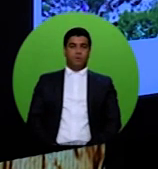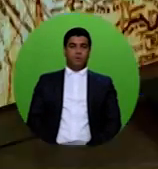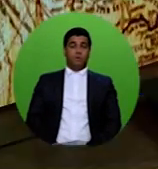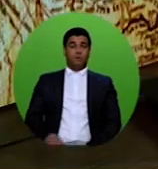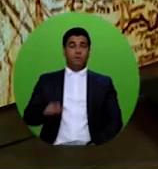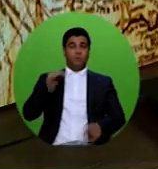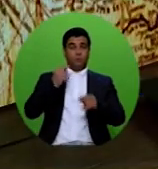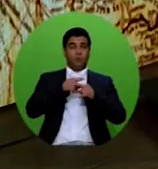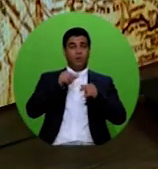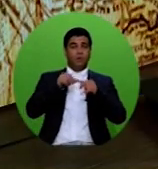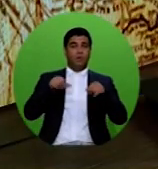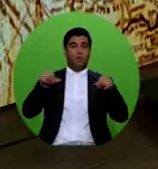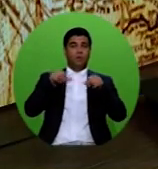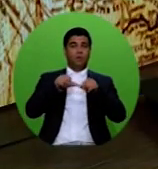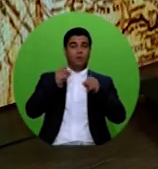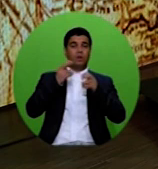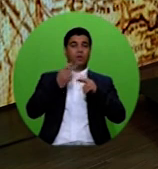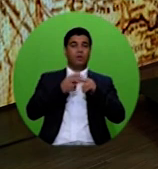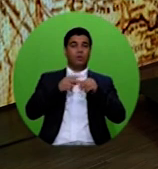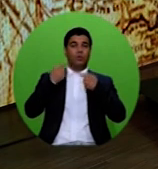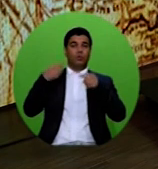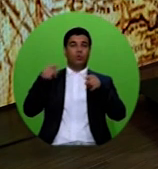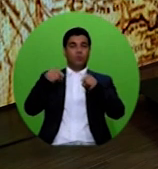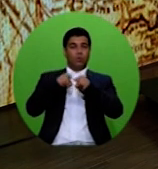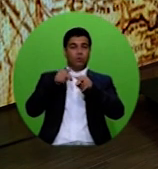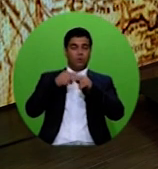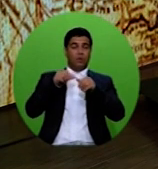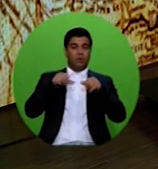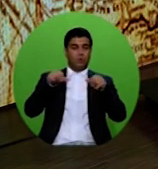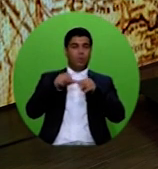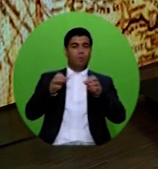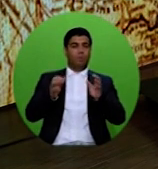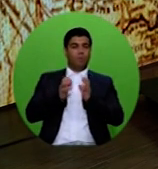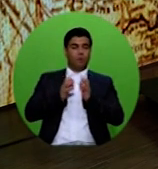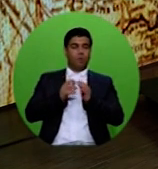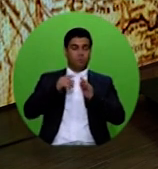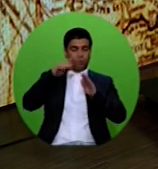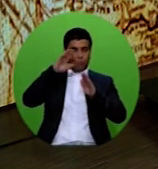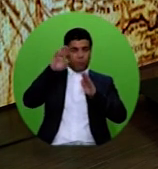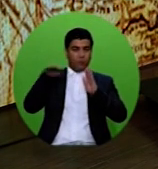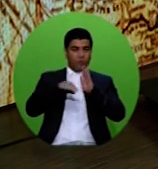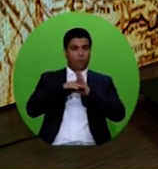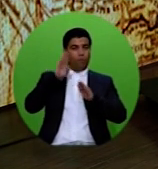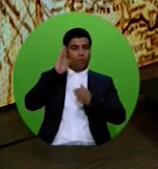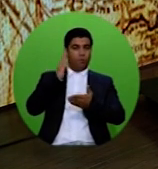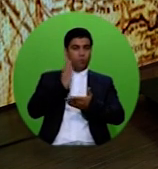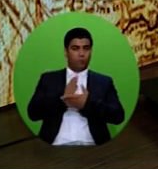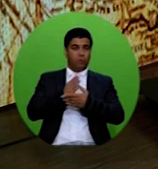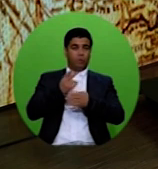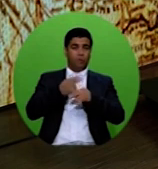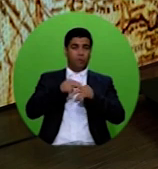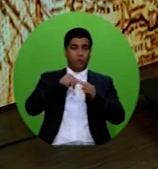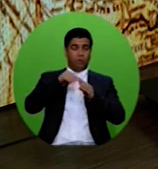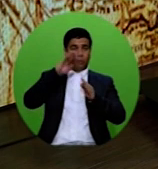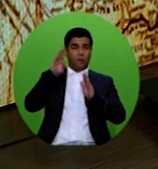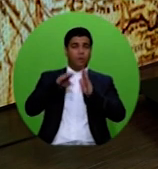Также, ребята, территория, как и все территории Узбекистана, богаты подземными водами. Залегают